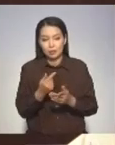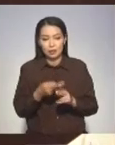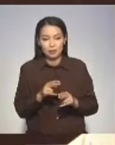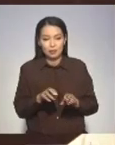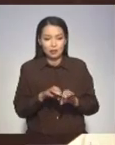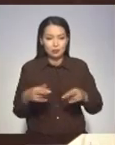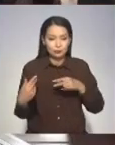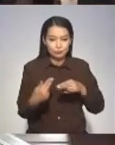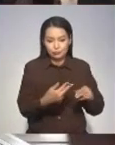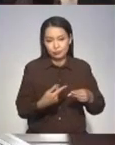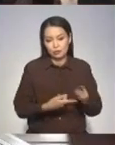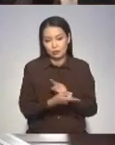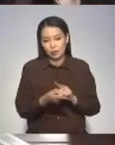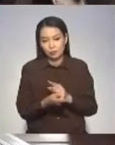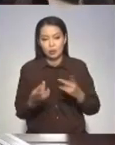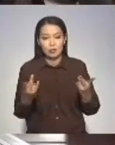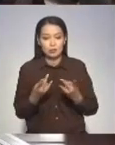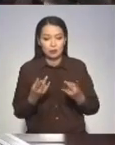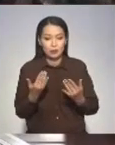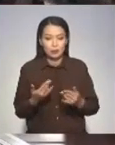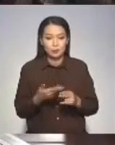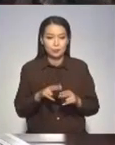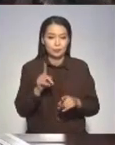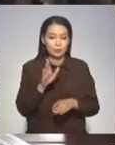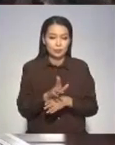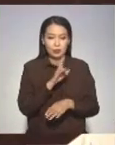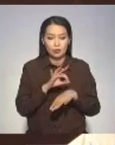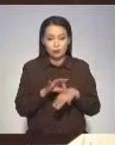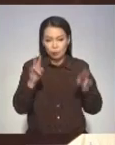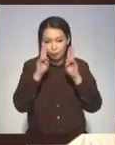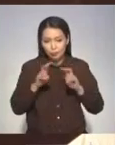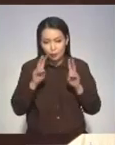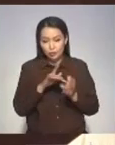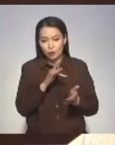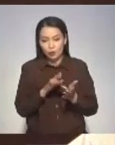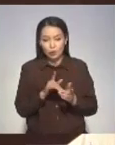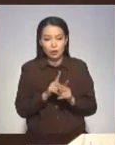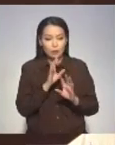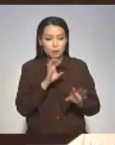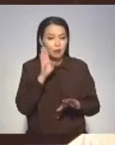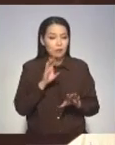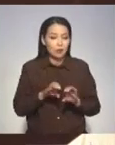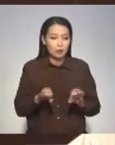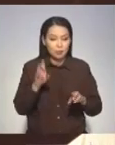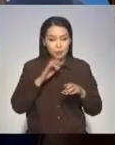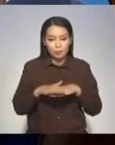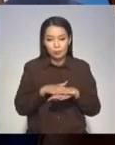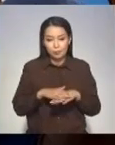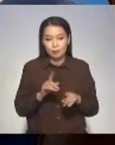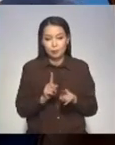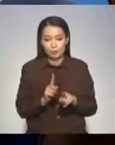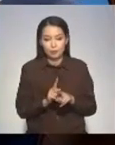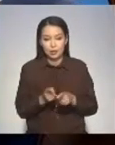модернизацию инфраструктуры. Еще глава Кабмина поручил провести мониторинг всей инфраструктуры водоснабжения в стране и в месячный срок